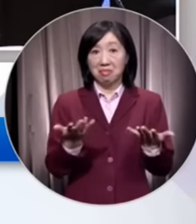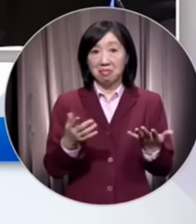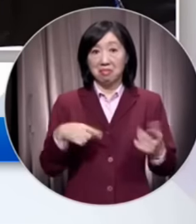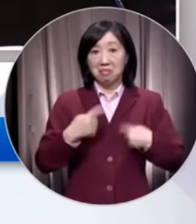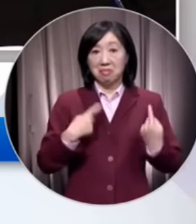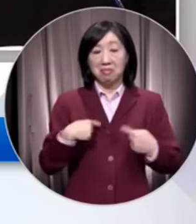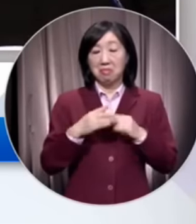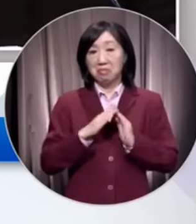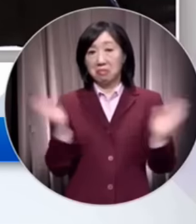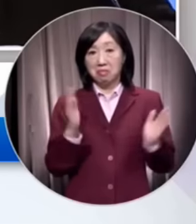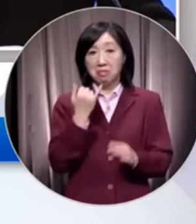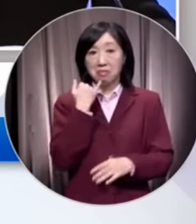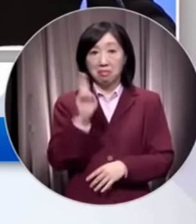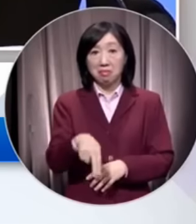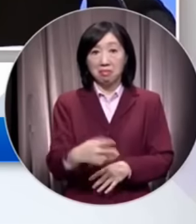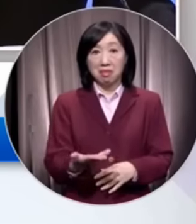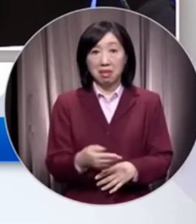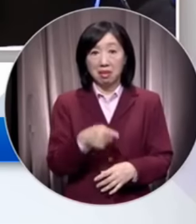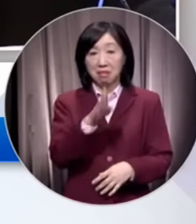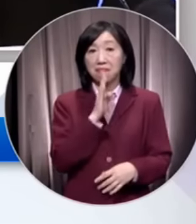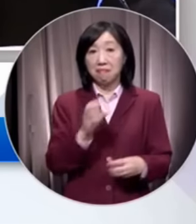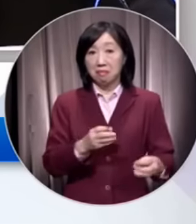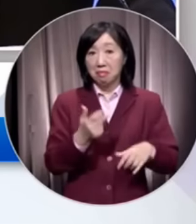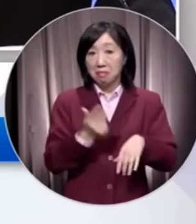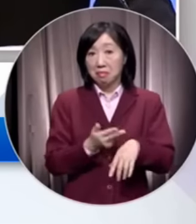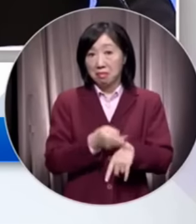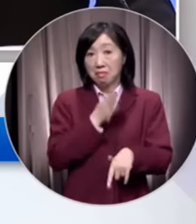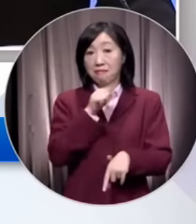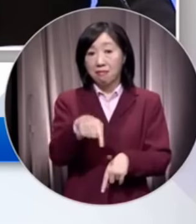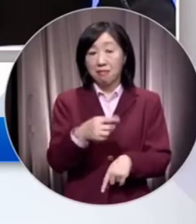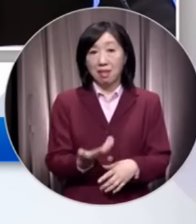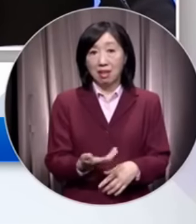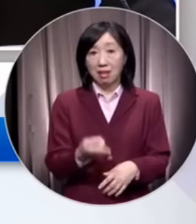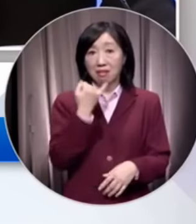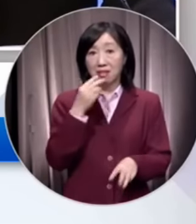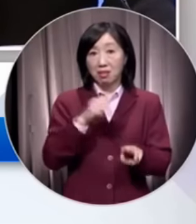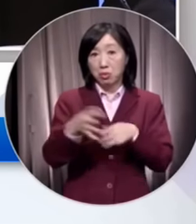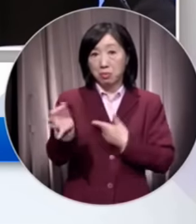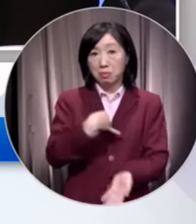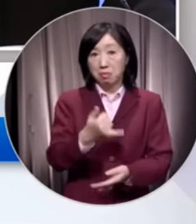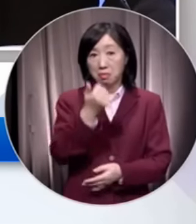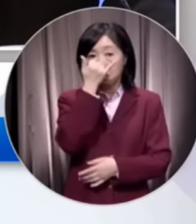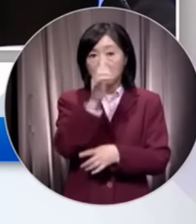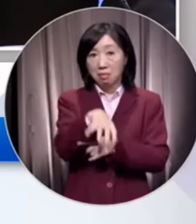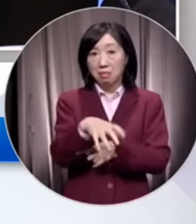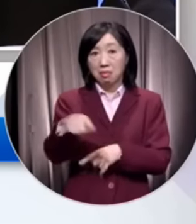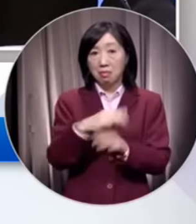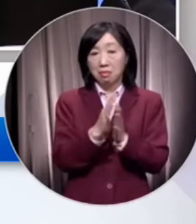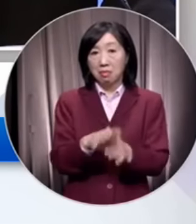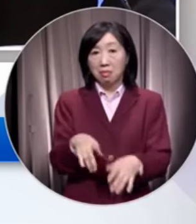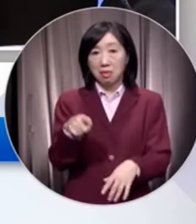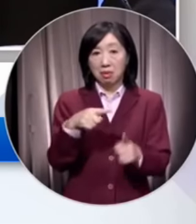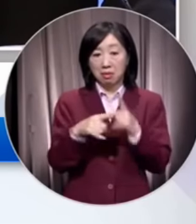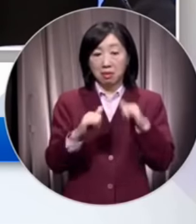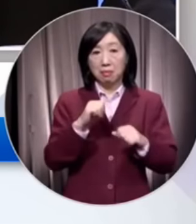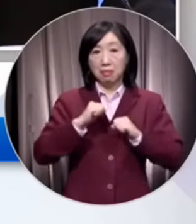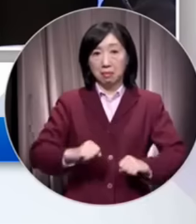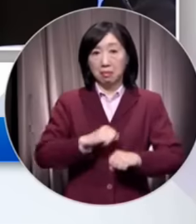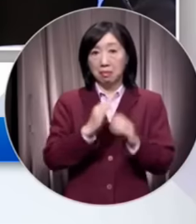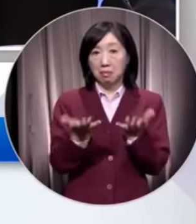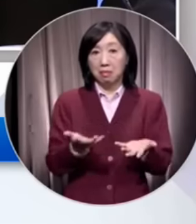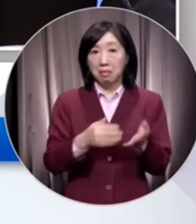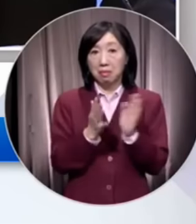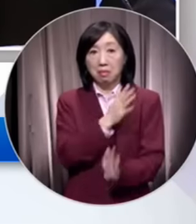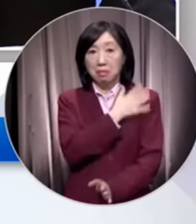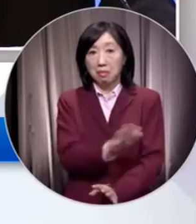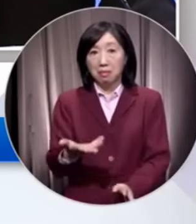家的要求，这也就是你的谈判能力吗？我们怎么可以出卖猪农，不顾国人的健康？宋主席，请